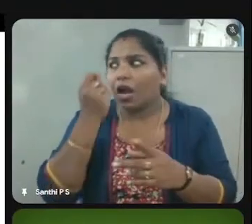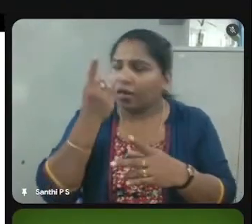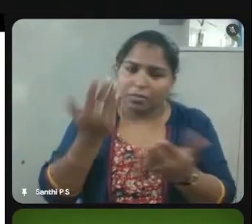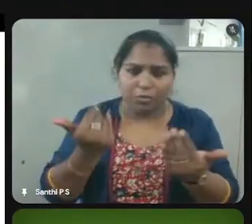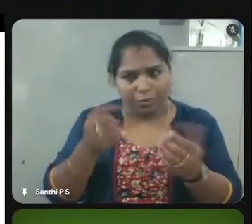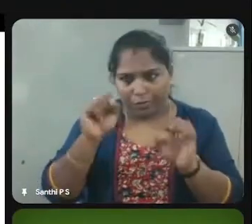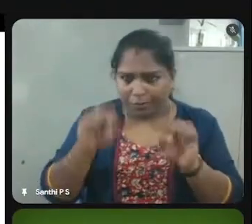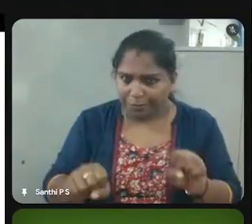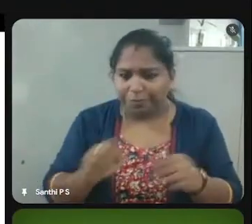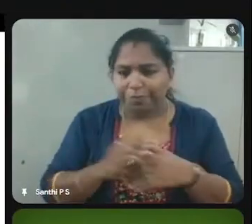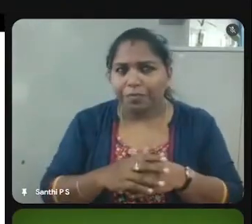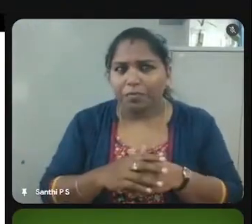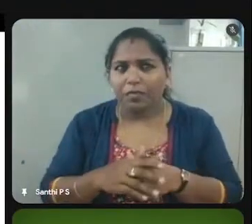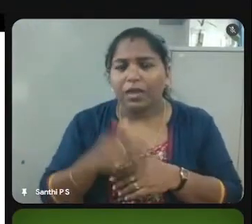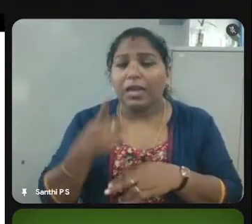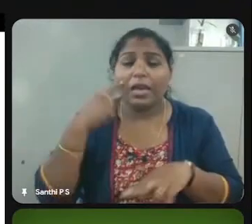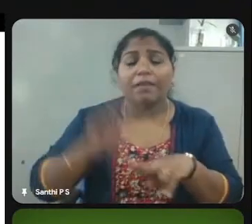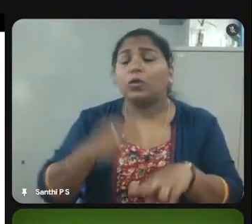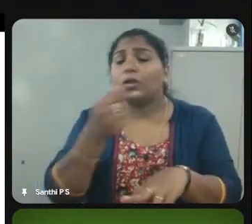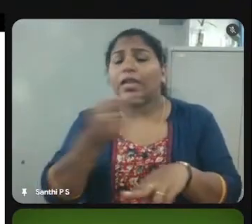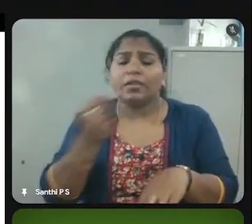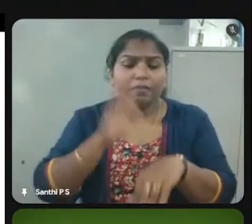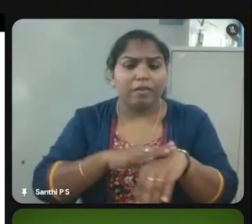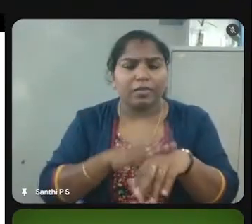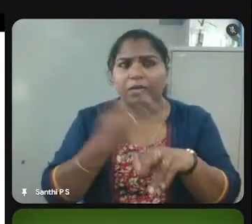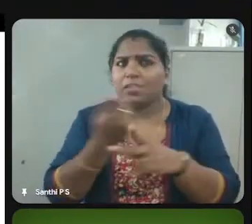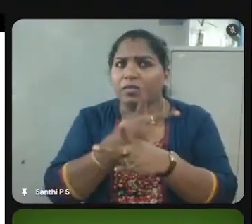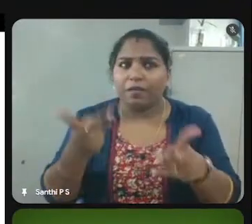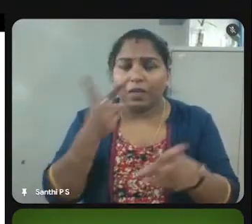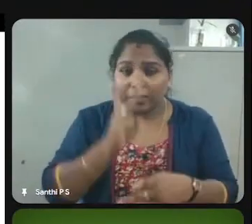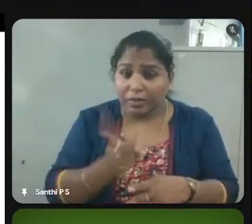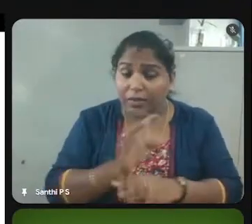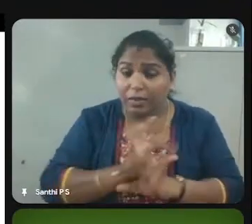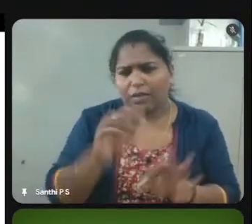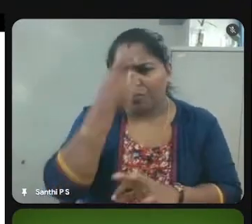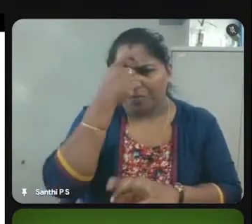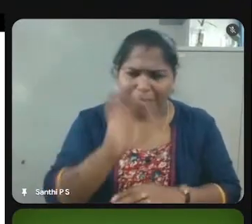അപ്പം അനാവശ്യമായിട്ടൊന്നും കണ്ടില്ലെങ്കിൽ നമ്മൾ ടെൻഷൻ എടുക്കേണ്ട ആവശ്യമില്ലെന്നാണ് എനിക്ക് തോന്നുന്നത്.